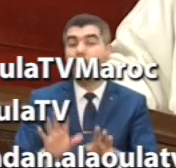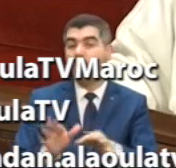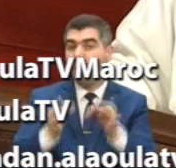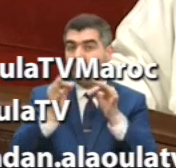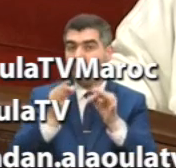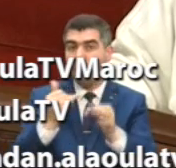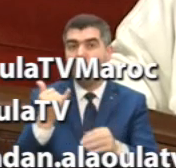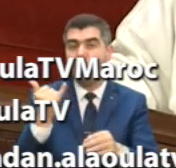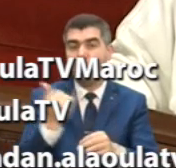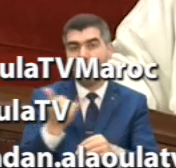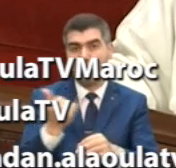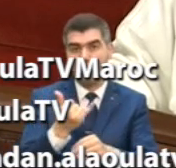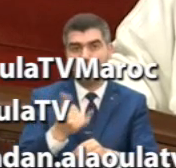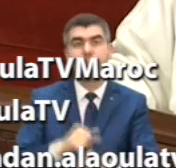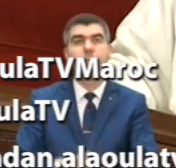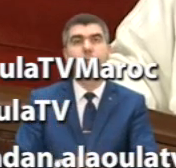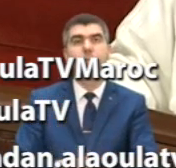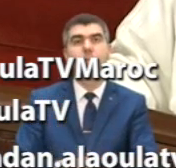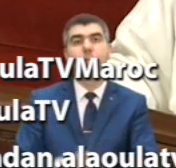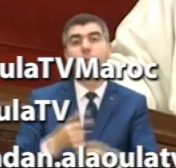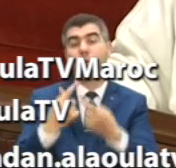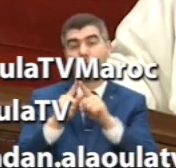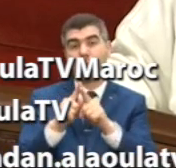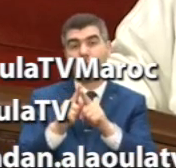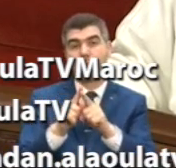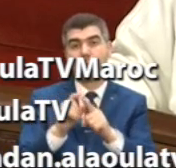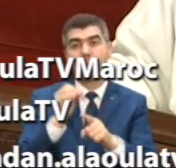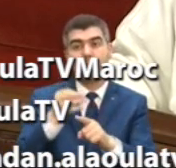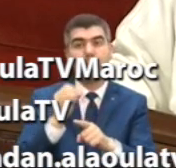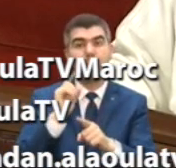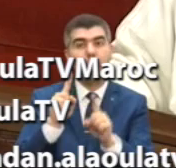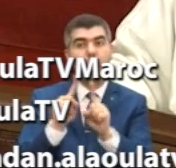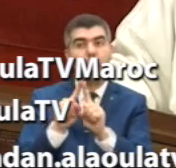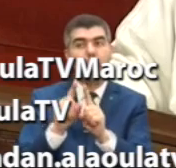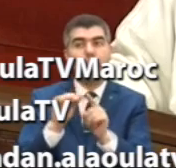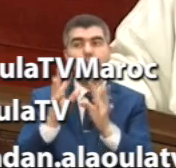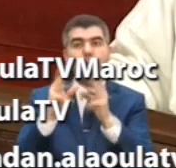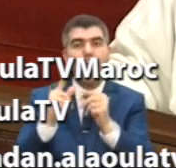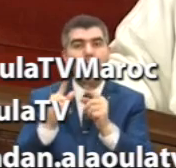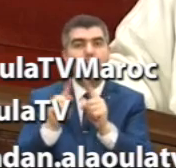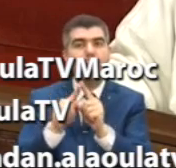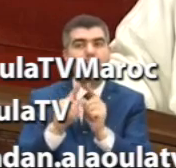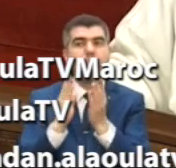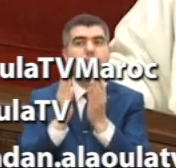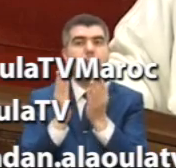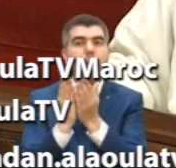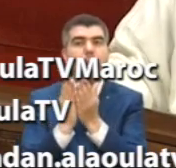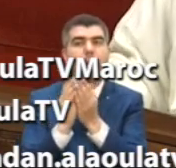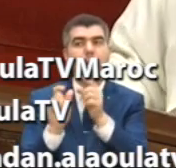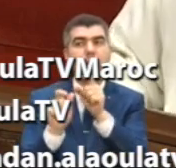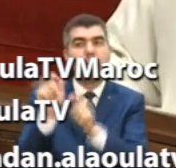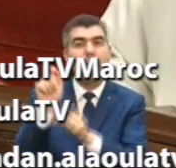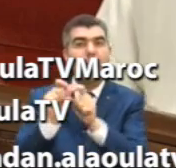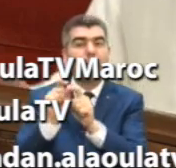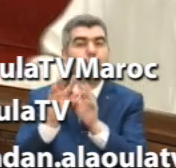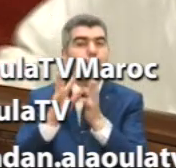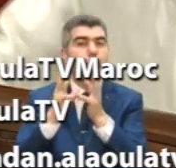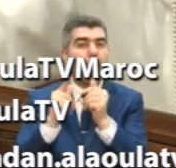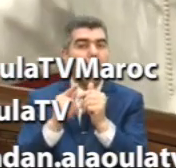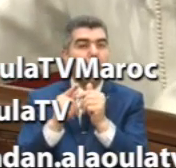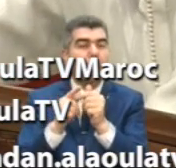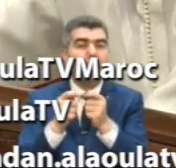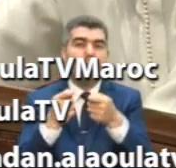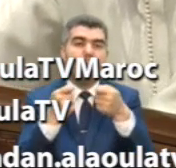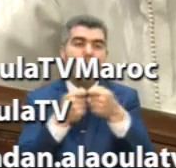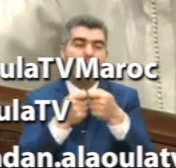الاعتبار التطور المسجل على مستوى المؤشرات التربوية باعتبارها لوحات قيادة تبرز التطور الحاصل في الشأن التربوي